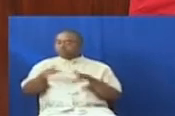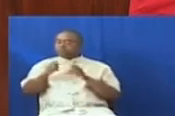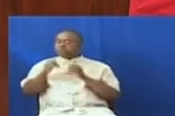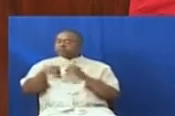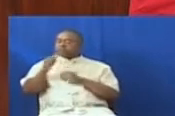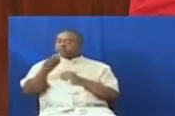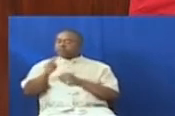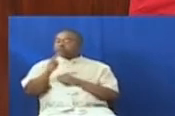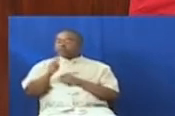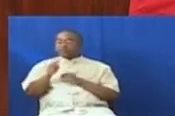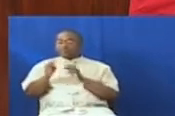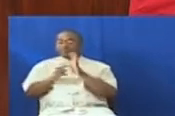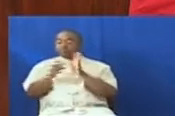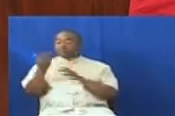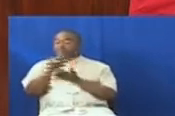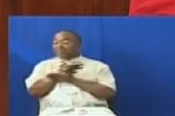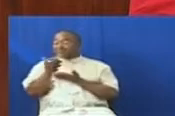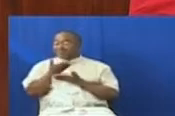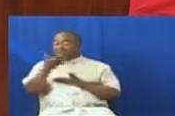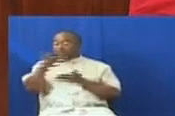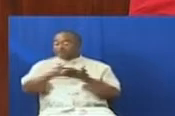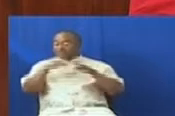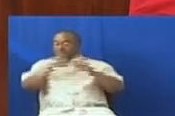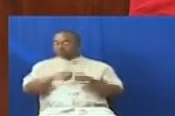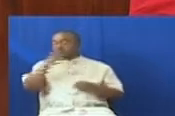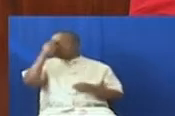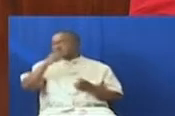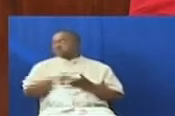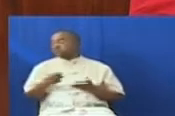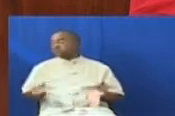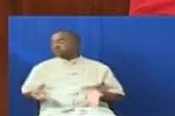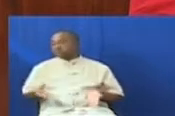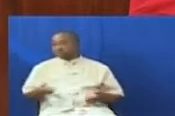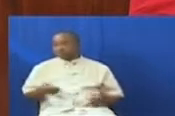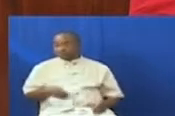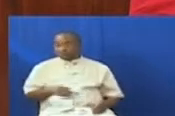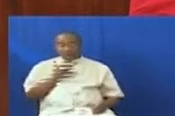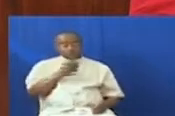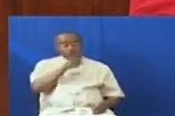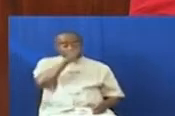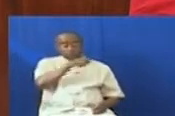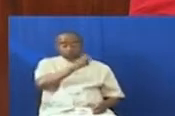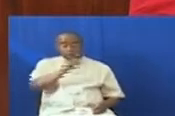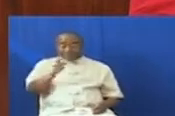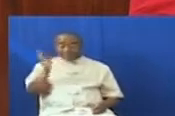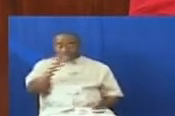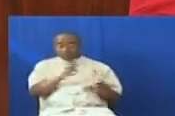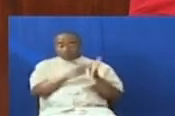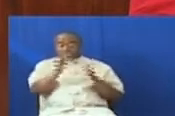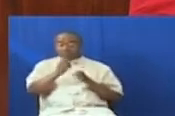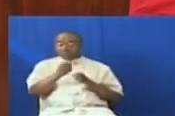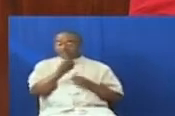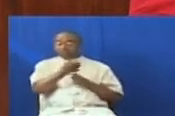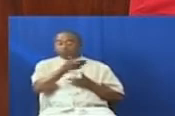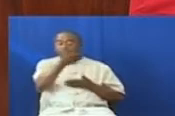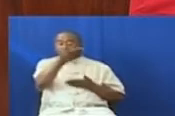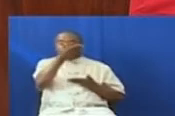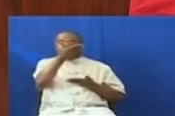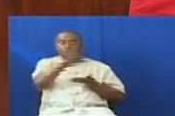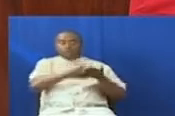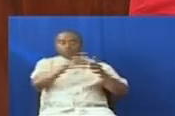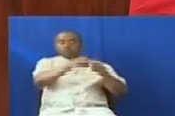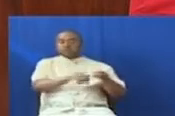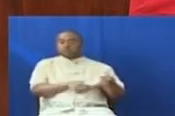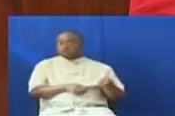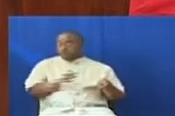ambazo hazina hati miliki. Tunashindwa kuwaelewa. Kama mwananchi wa kawaida unamwambia siku 90 atapata hati miliki,